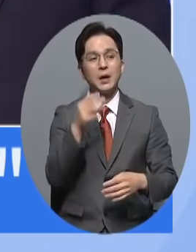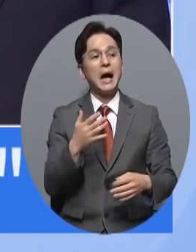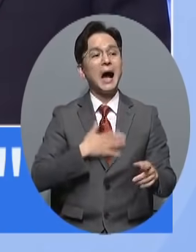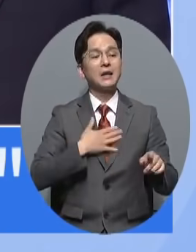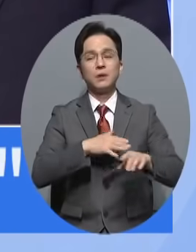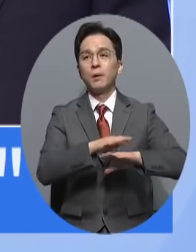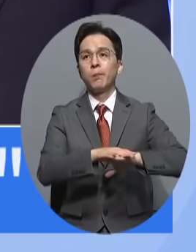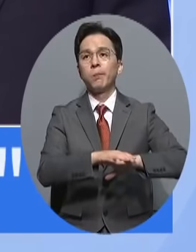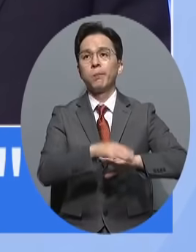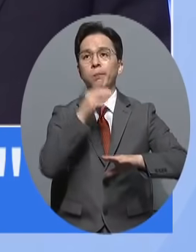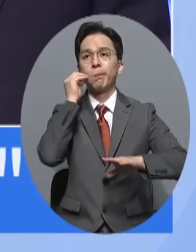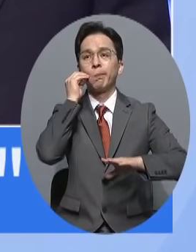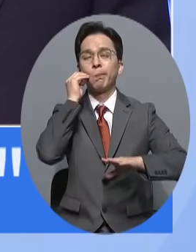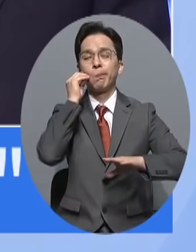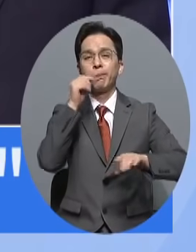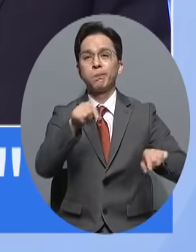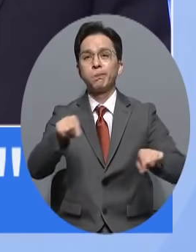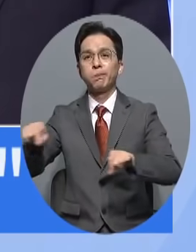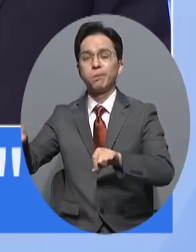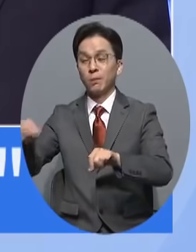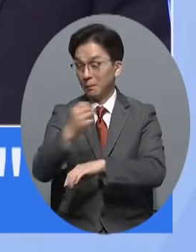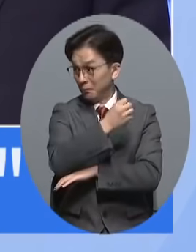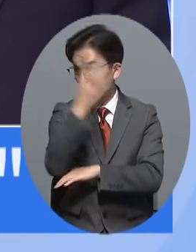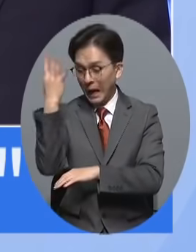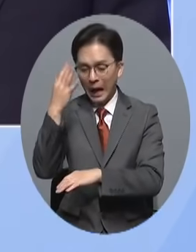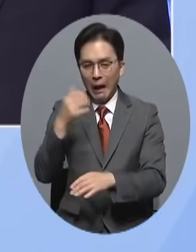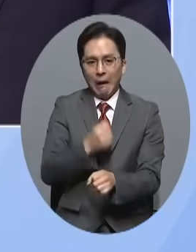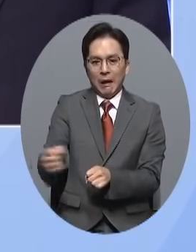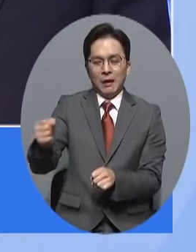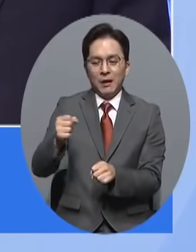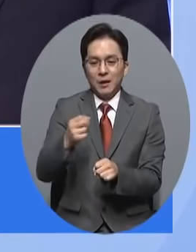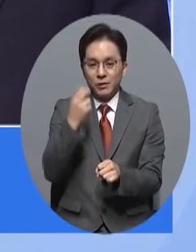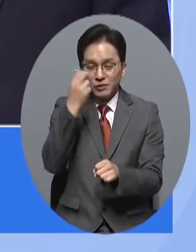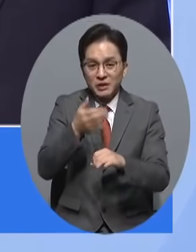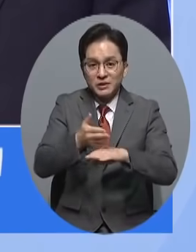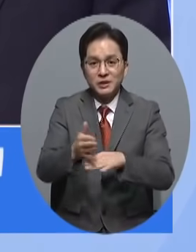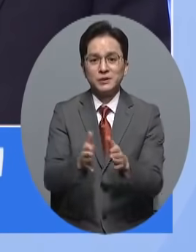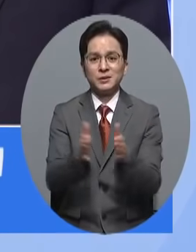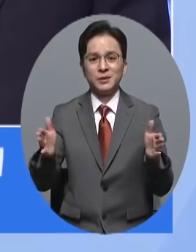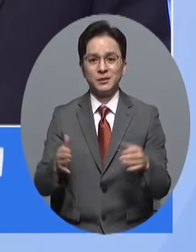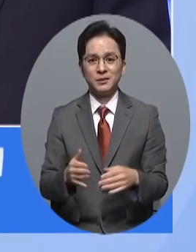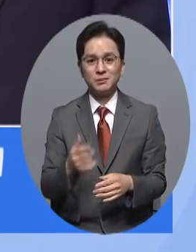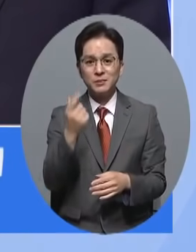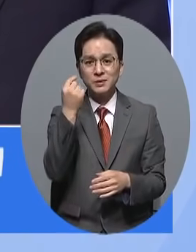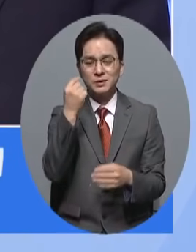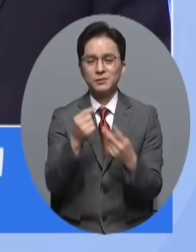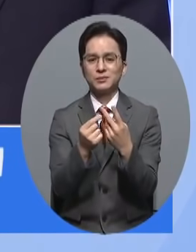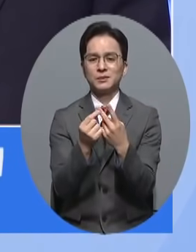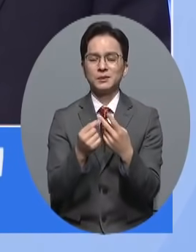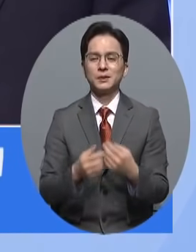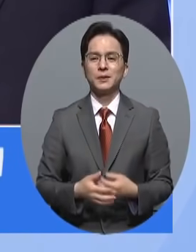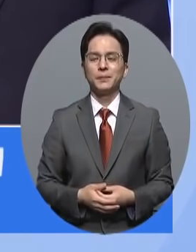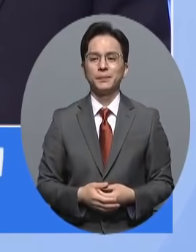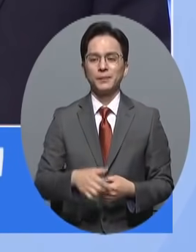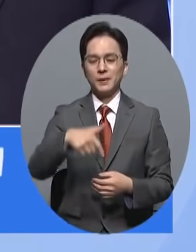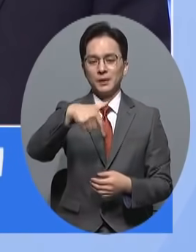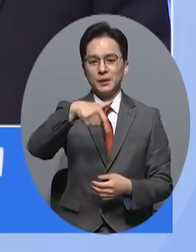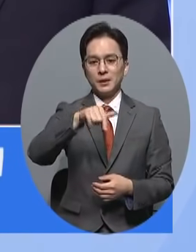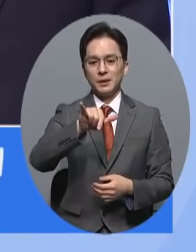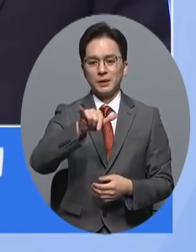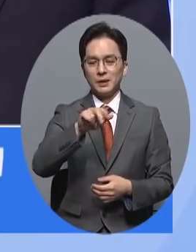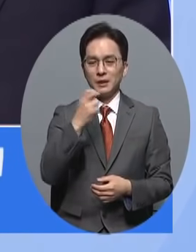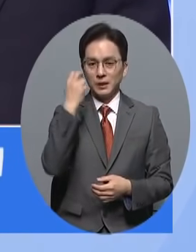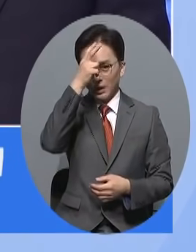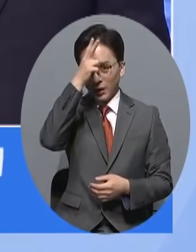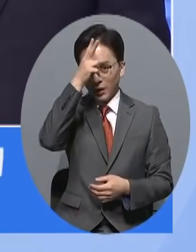참고인을 불러서 조사를 해버리면 이건 순서가 어긋난 거죠. 그리고 김한배 씨, 이제 이야기를 한 겁니다. 자 그리고 지금 검찰이 전혀 여기에